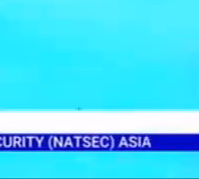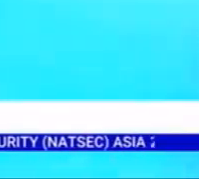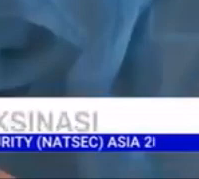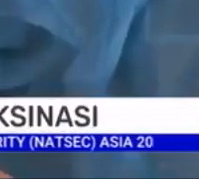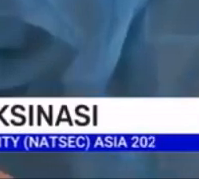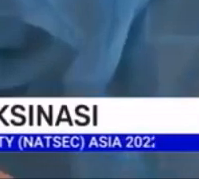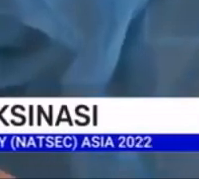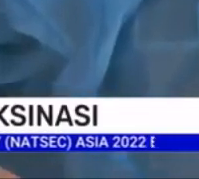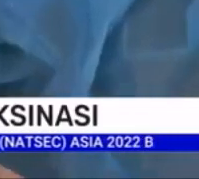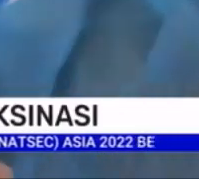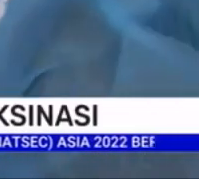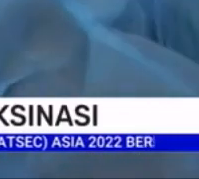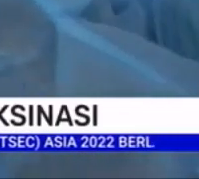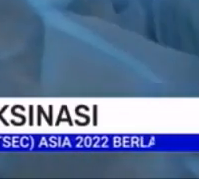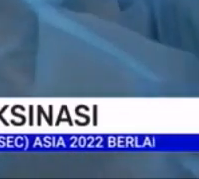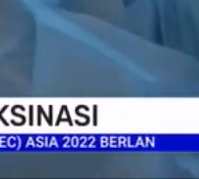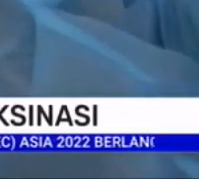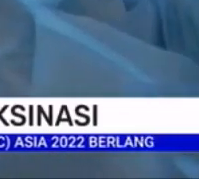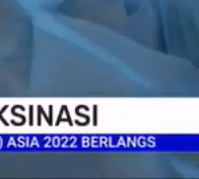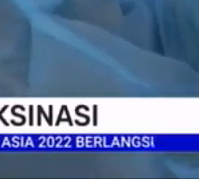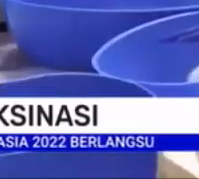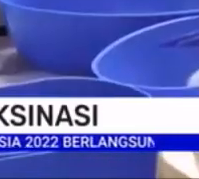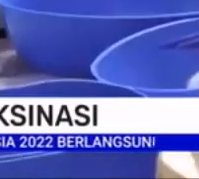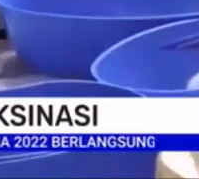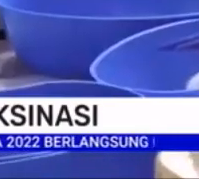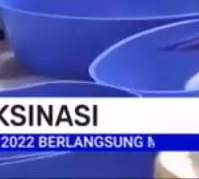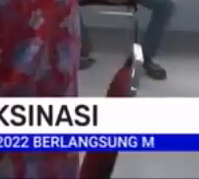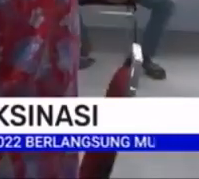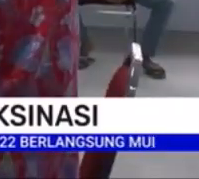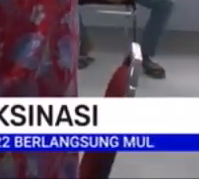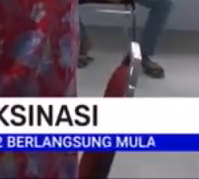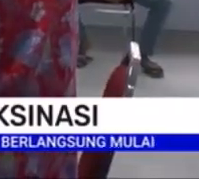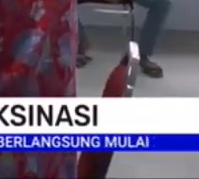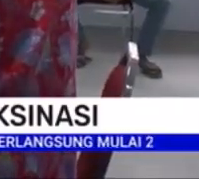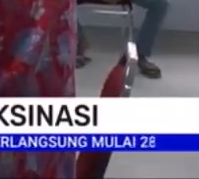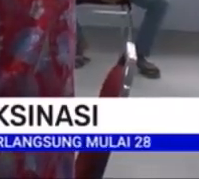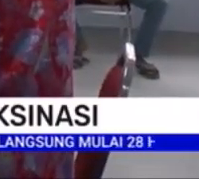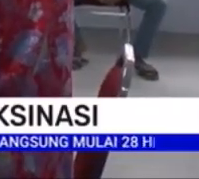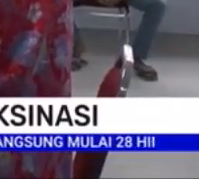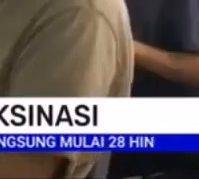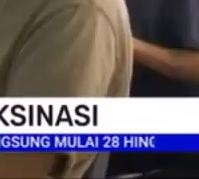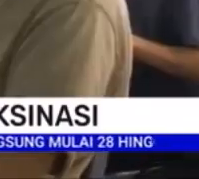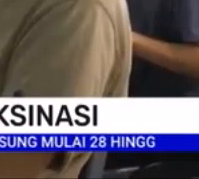ASEAN di landasan tepat atasi pandemik COVID-19.